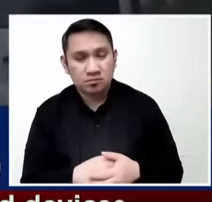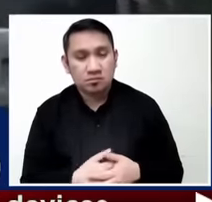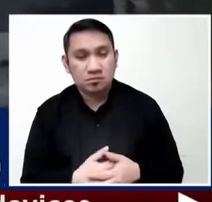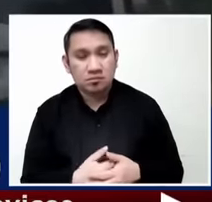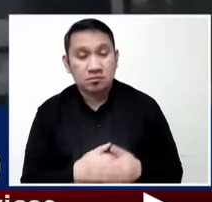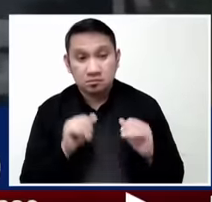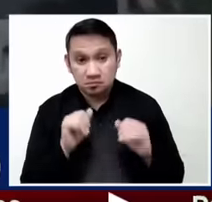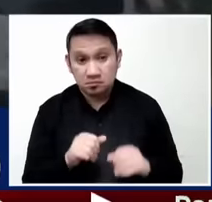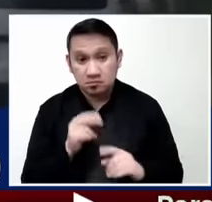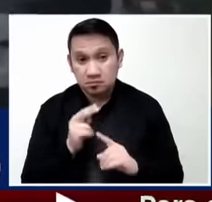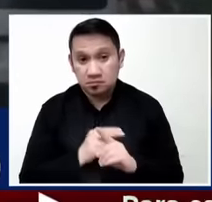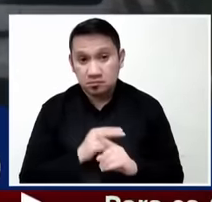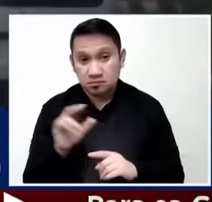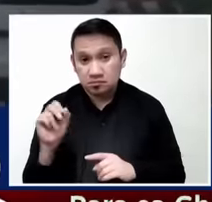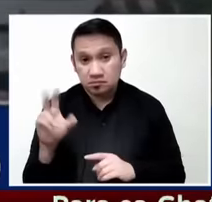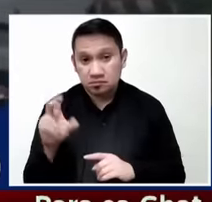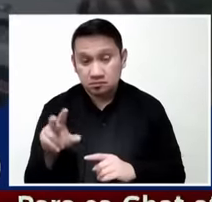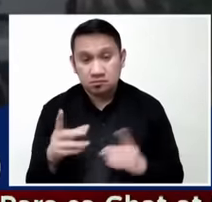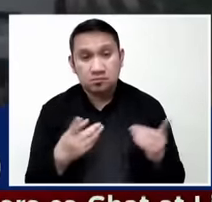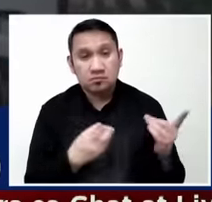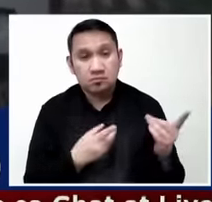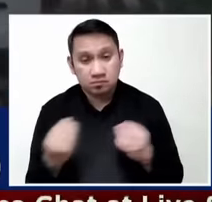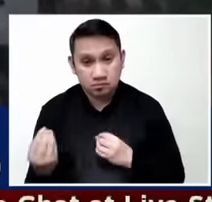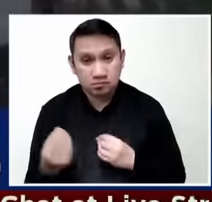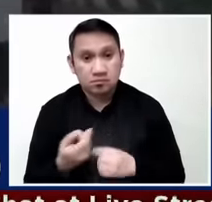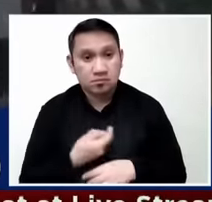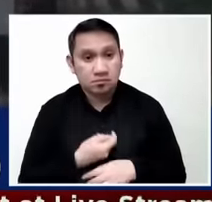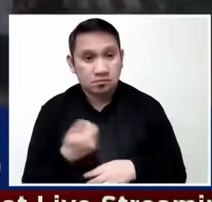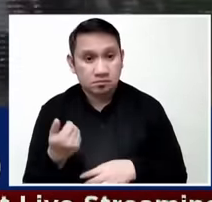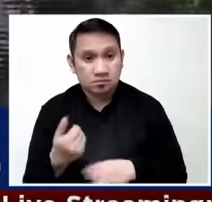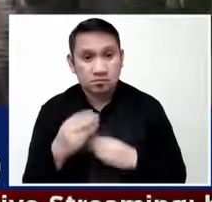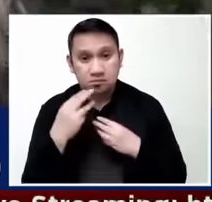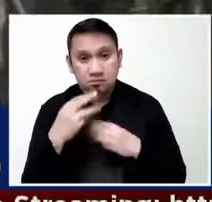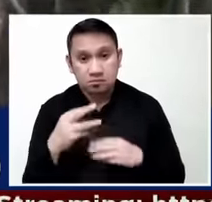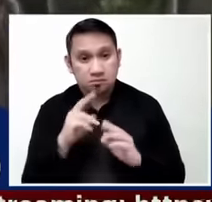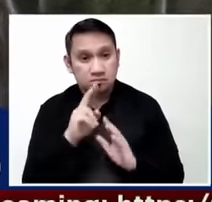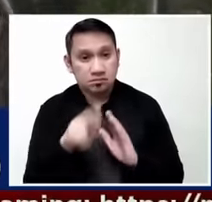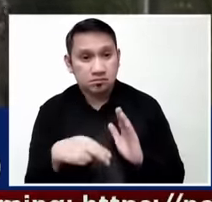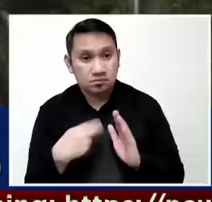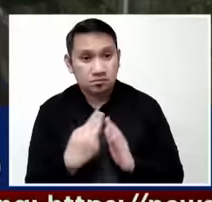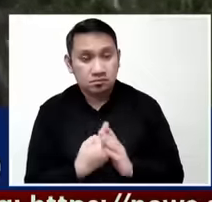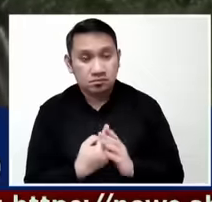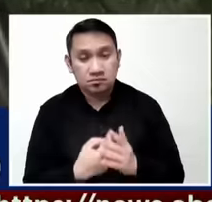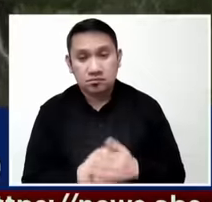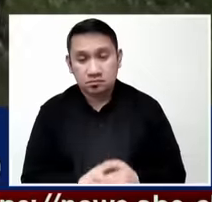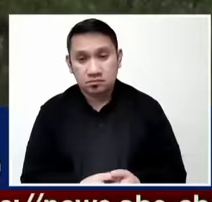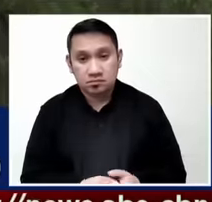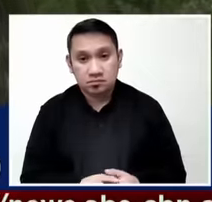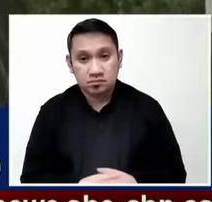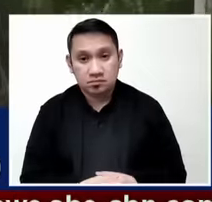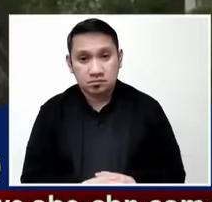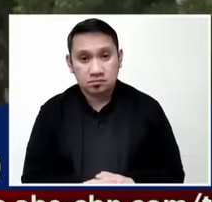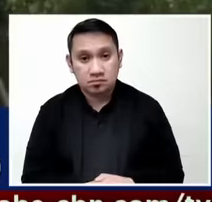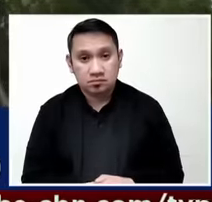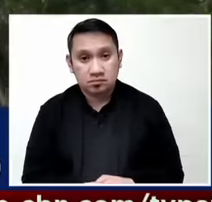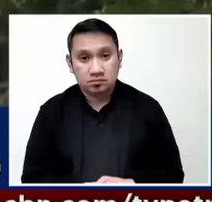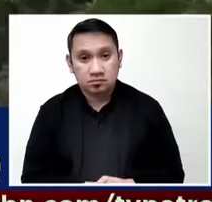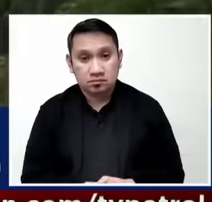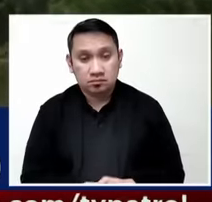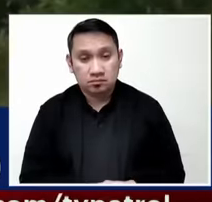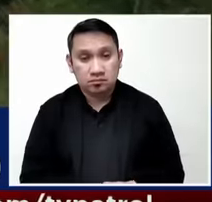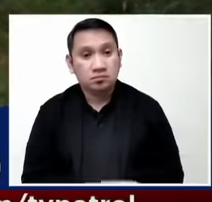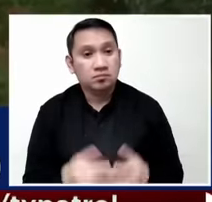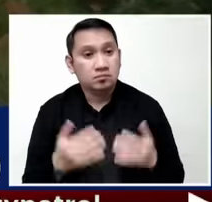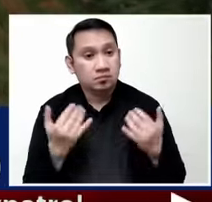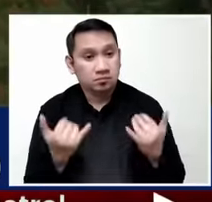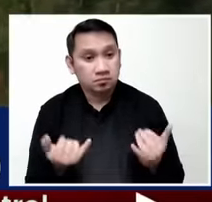November 13, ipatupad ang pagtanggal ng window hours. Bukod dito, nakahanda na rin ipatupad ang